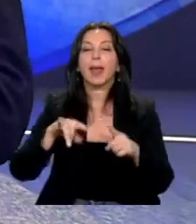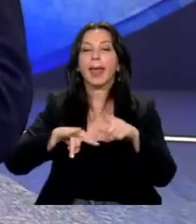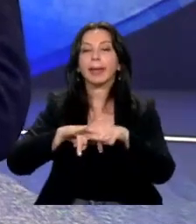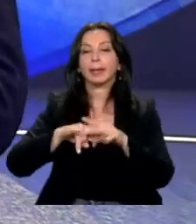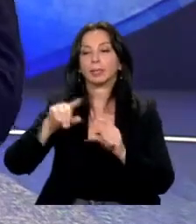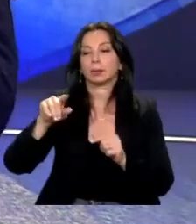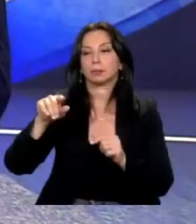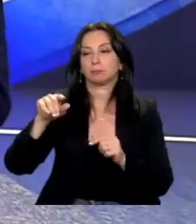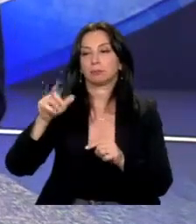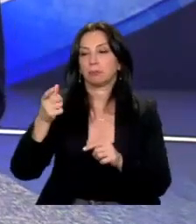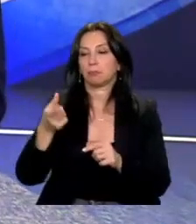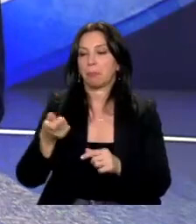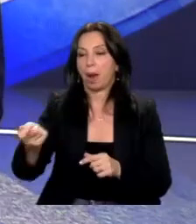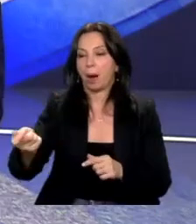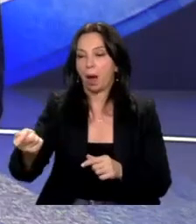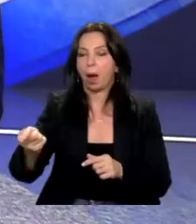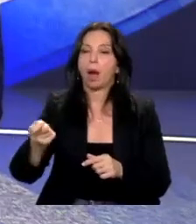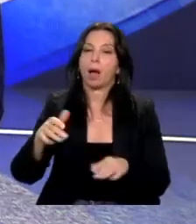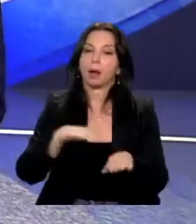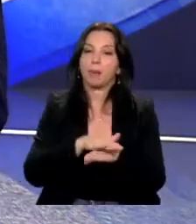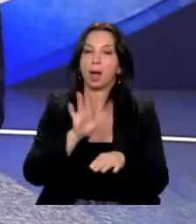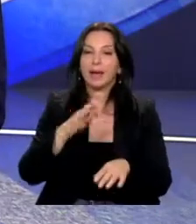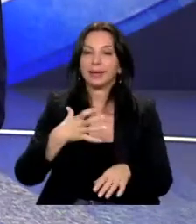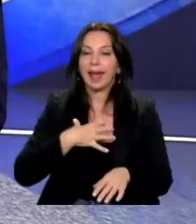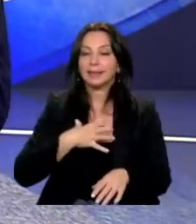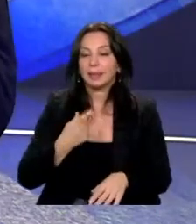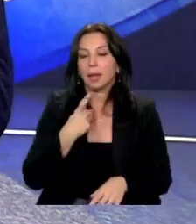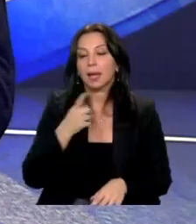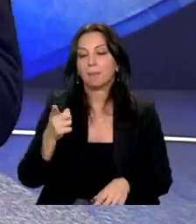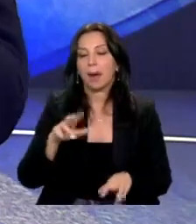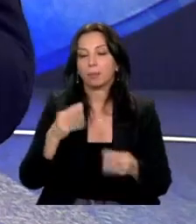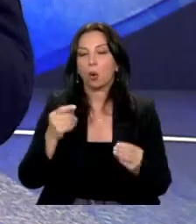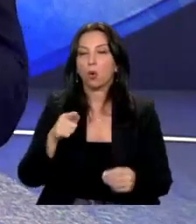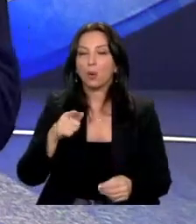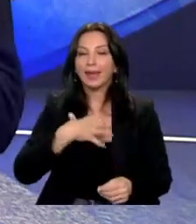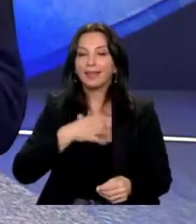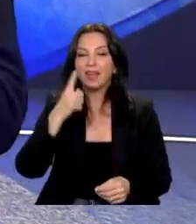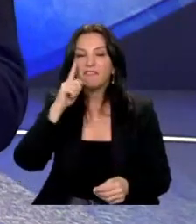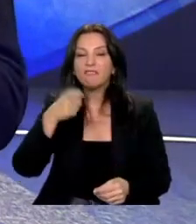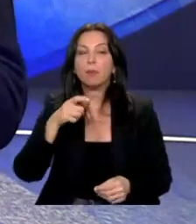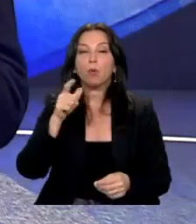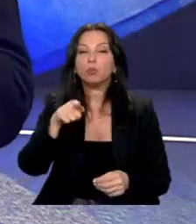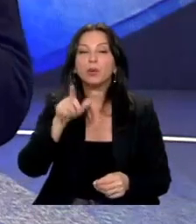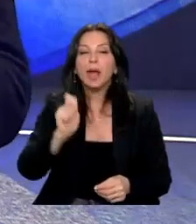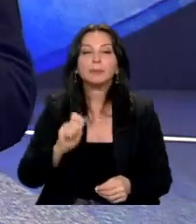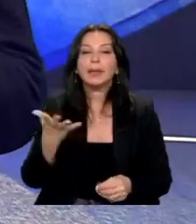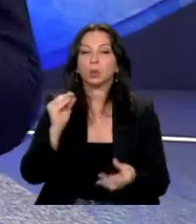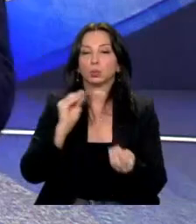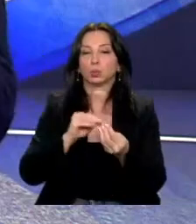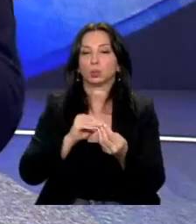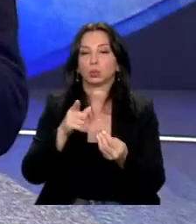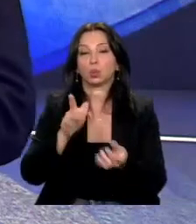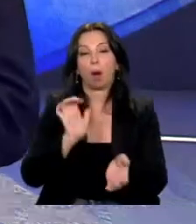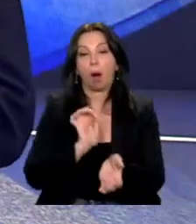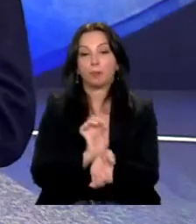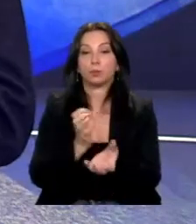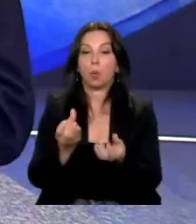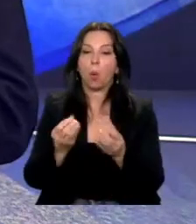söyledi. Aslında kendisini ihbar etti çünkü o farkında değil ama yaptığı şey bir suç. Hem de cezası hapisle